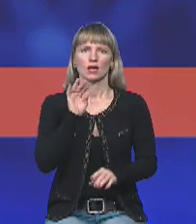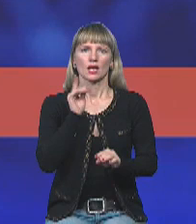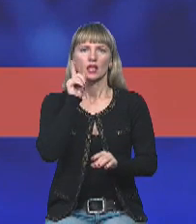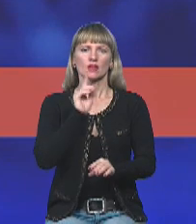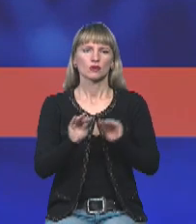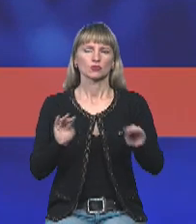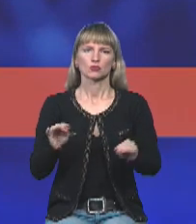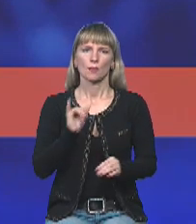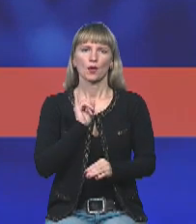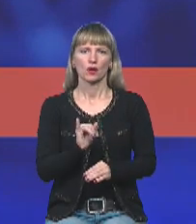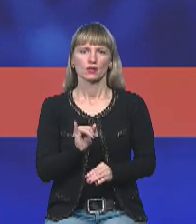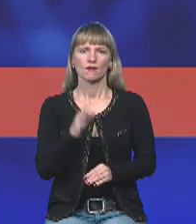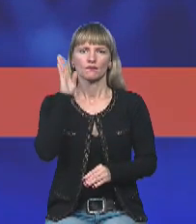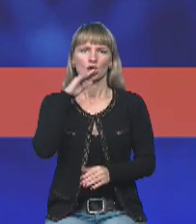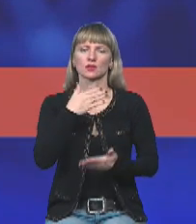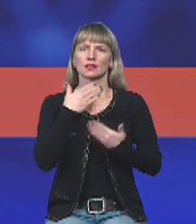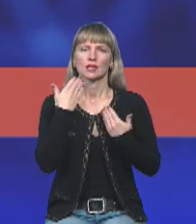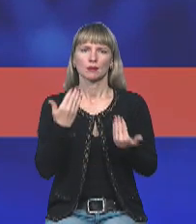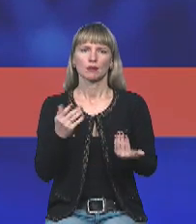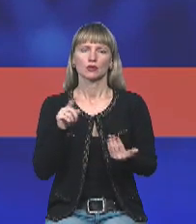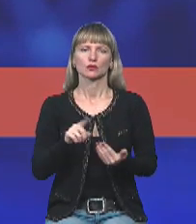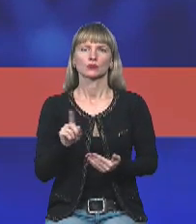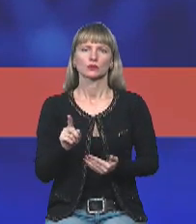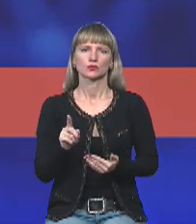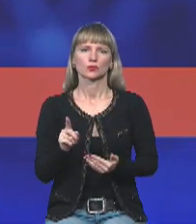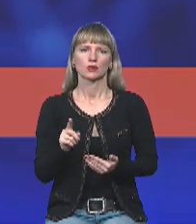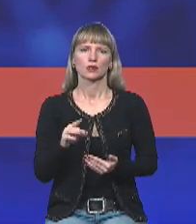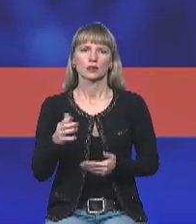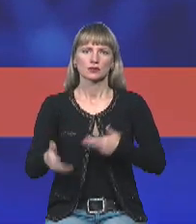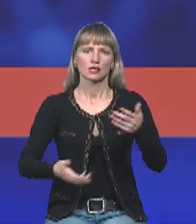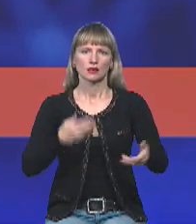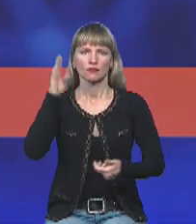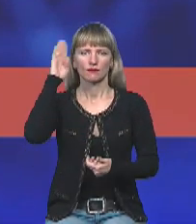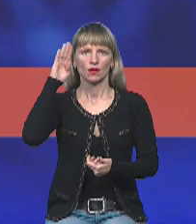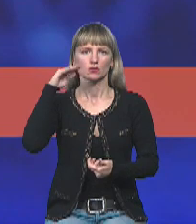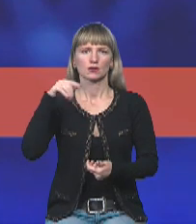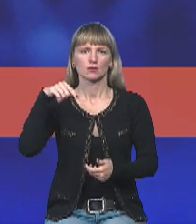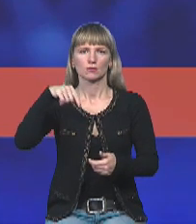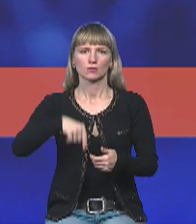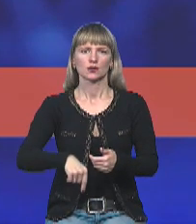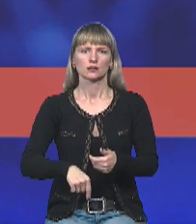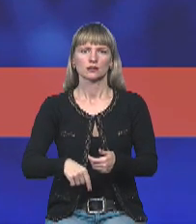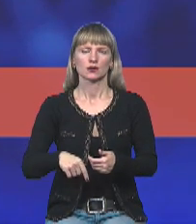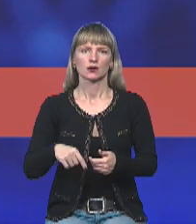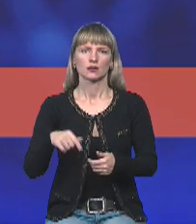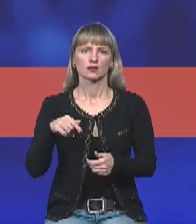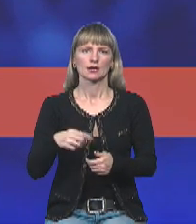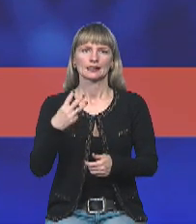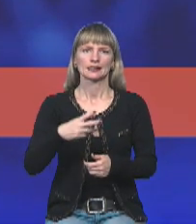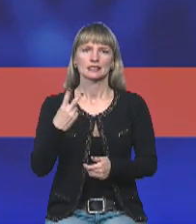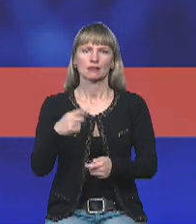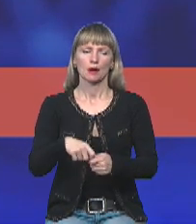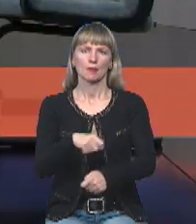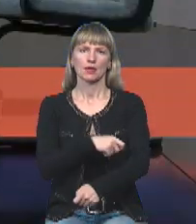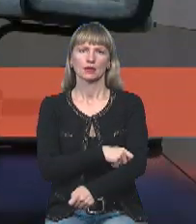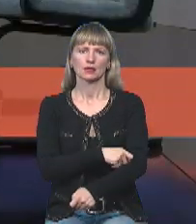така поганенька, води там у них немає, тому що з кар'єром вода пішла 8-16, зараз 32